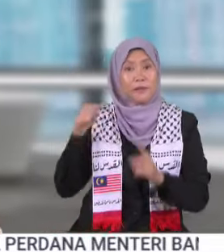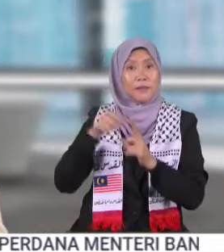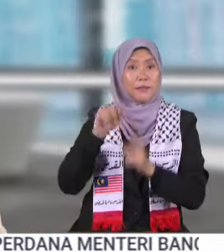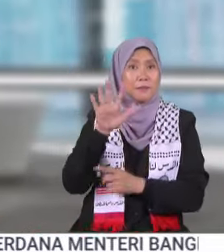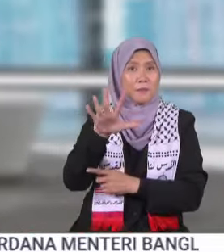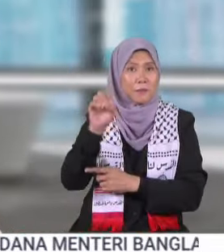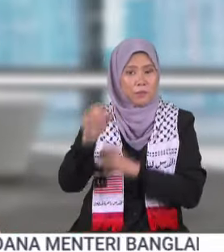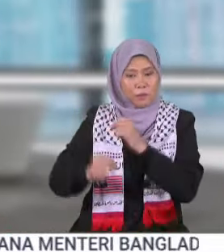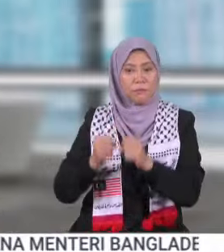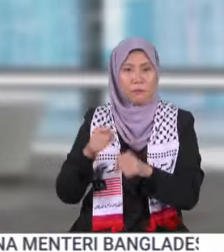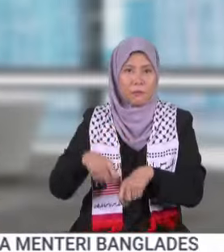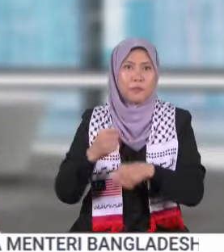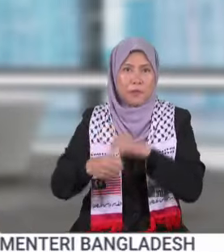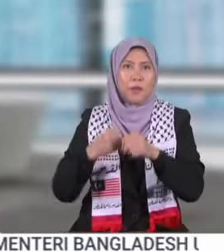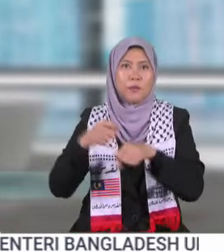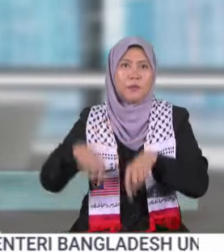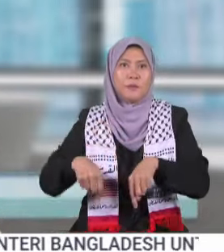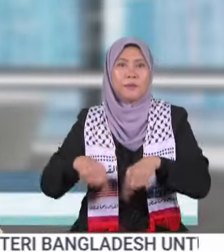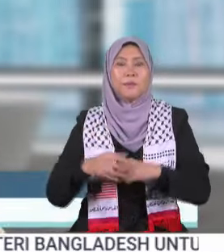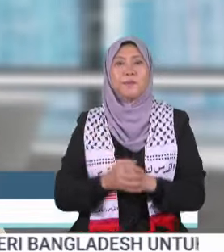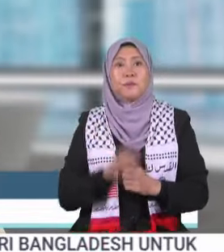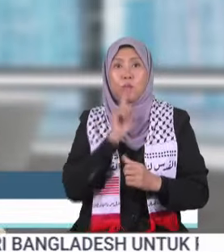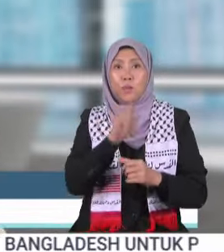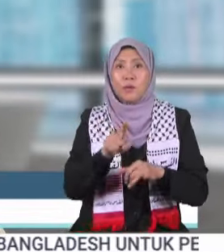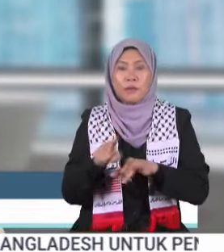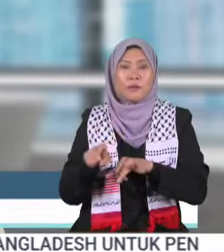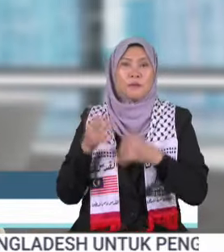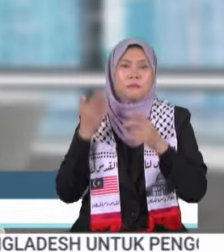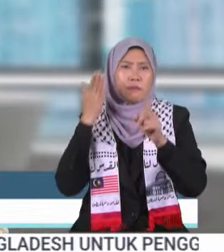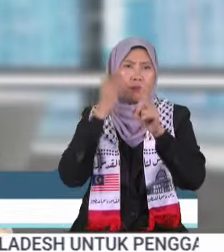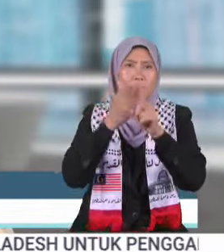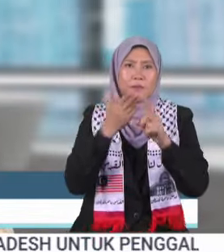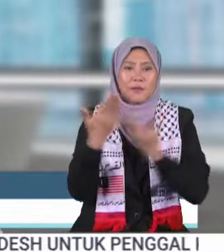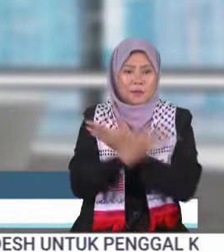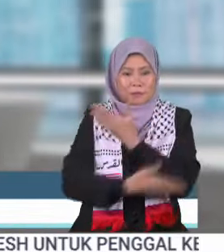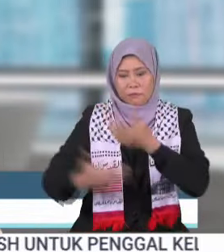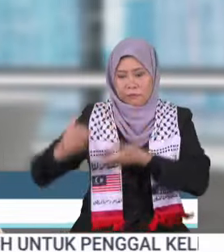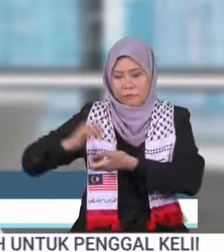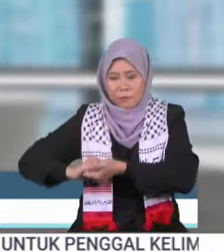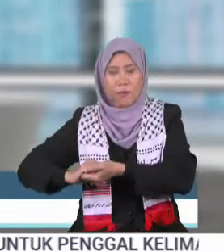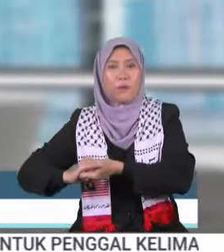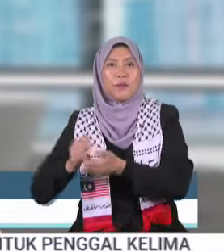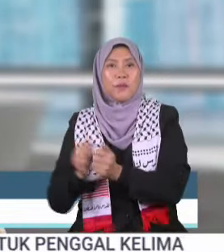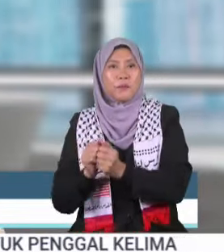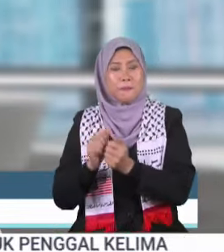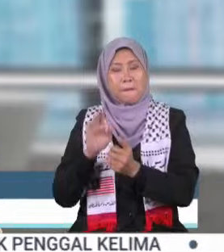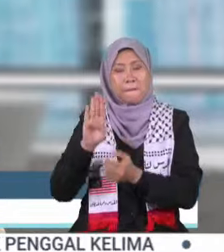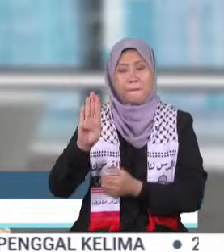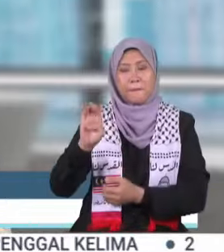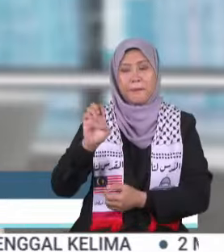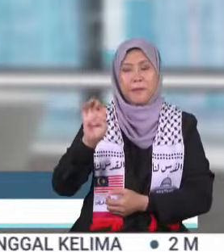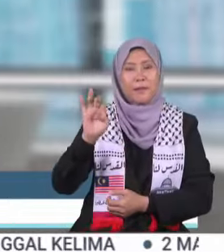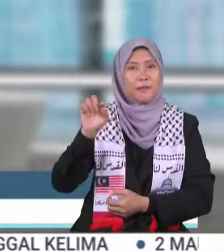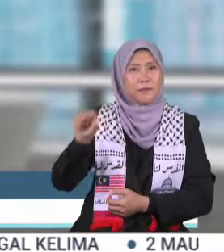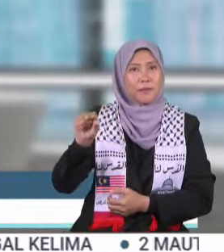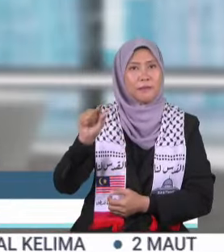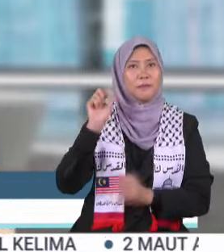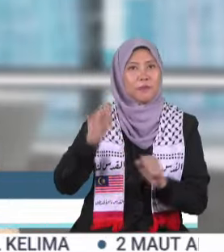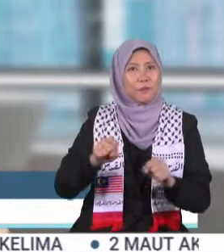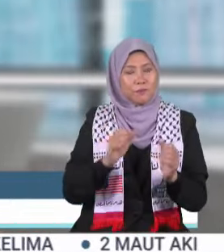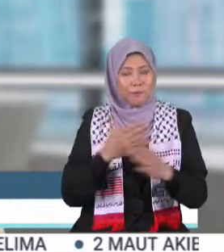tahun ini hasrat itu selaras dengan sejarah negeri berkenaan yang berkait rapat dengan Beijing sekaligus meningkatkan perkongsian